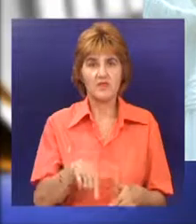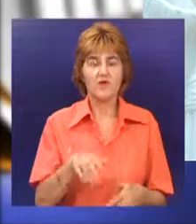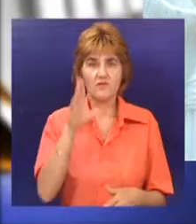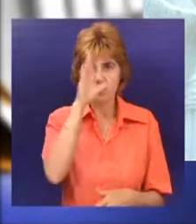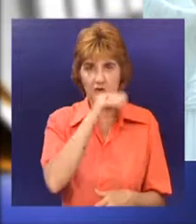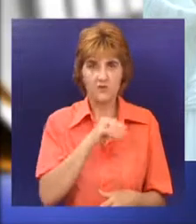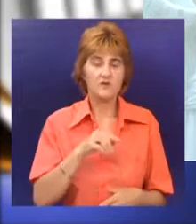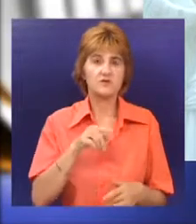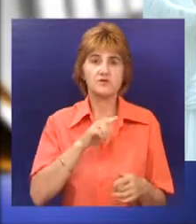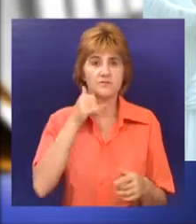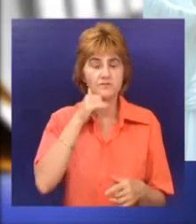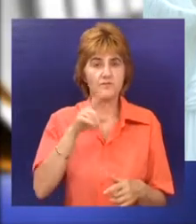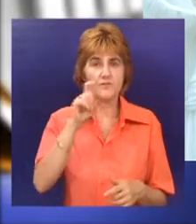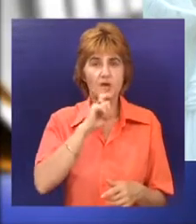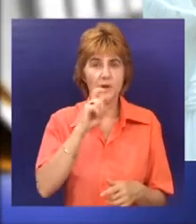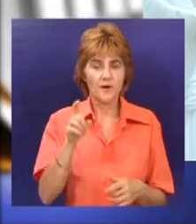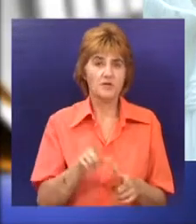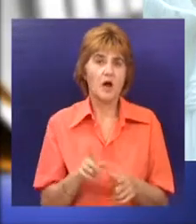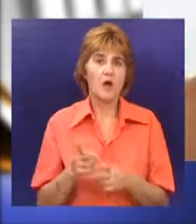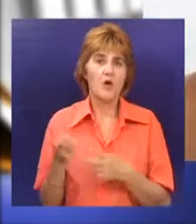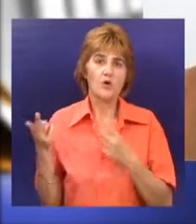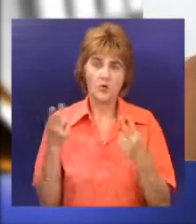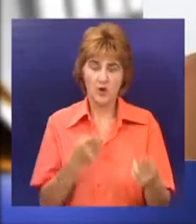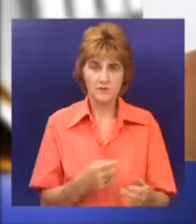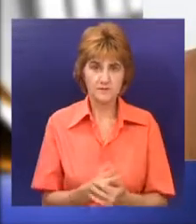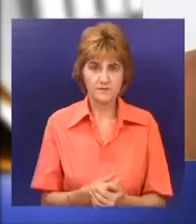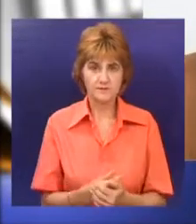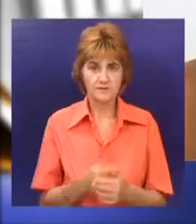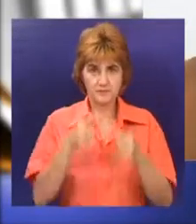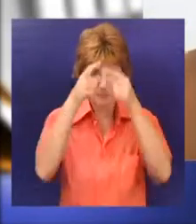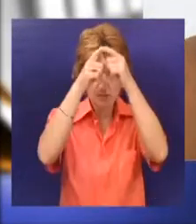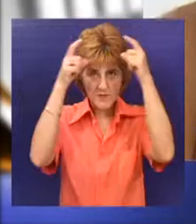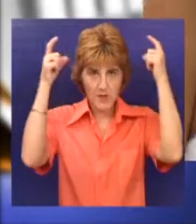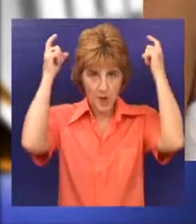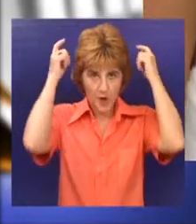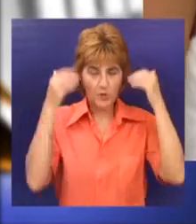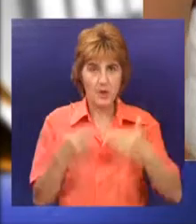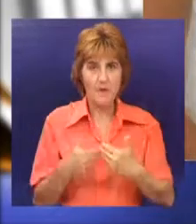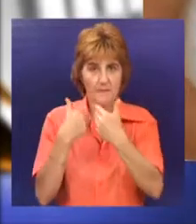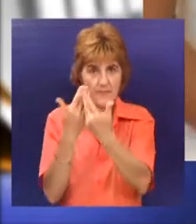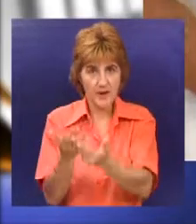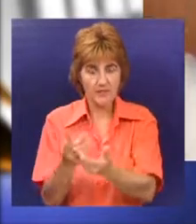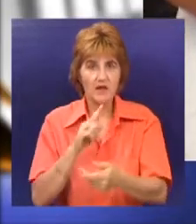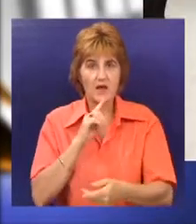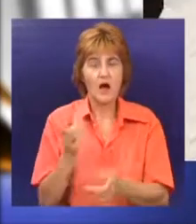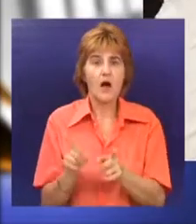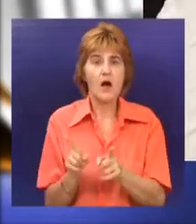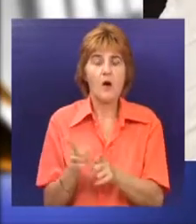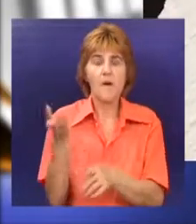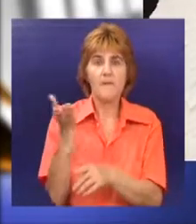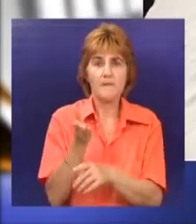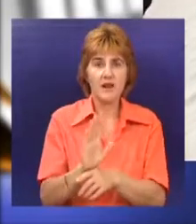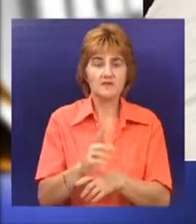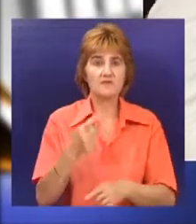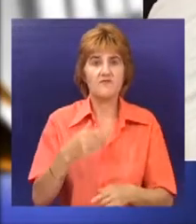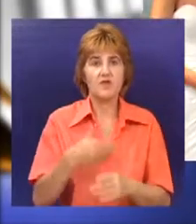Miss Mađarske kao specijalni gosti. Milica Jelić predala je krunu pre 7 dana, a predstavljala je našu zemlju na Miss Sveta u